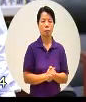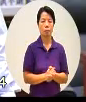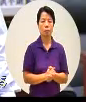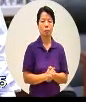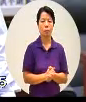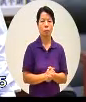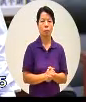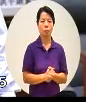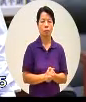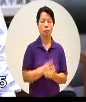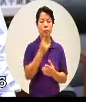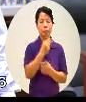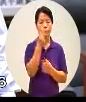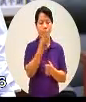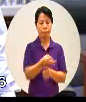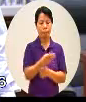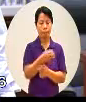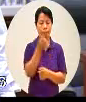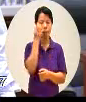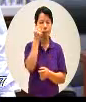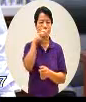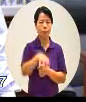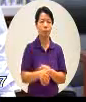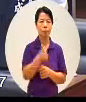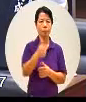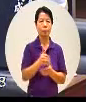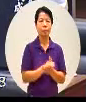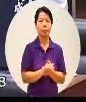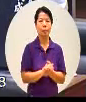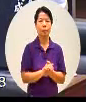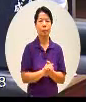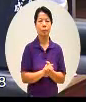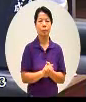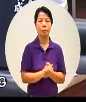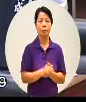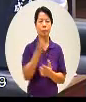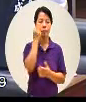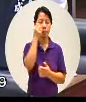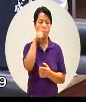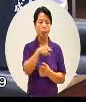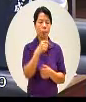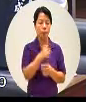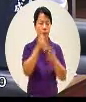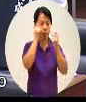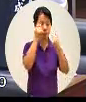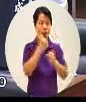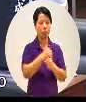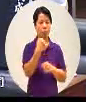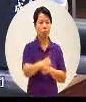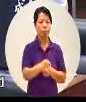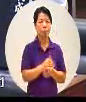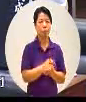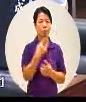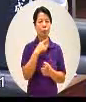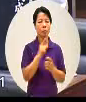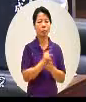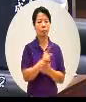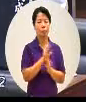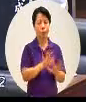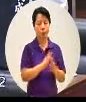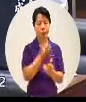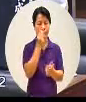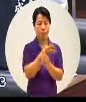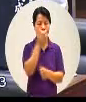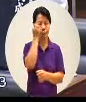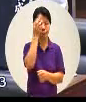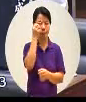岸的观光局长呢，我本来不想要问伊啊。 观光局用的资料同歹啊，你佮讲观光，啊，你真正